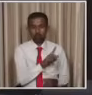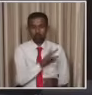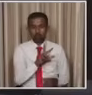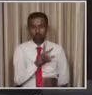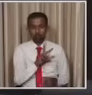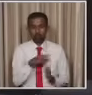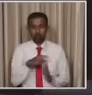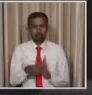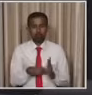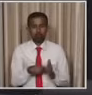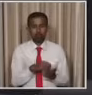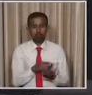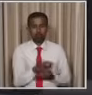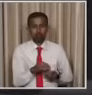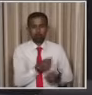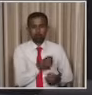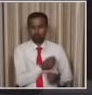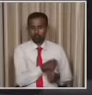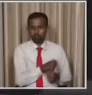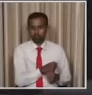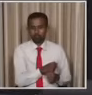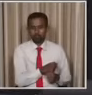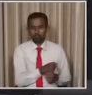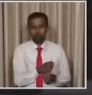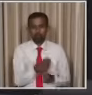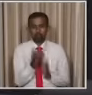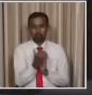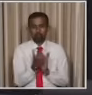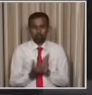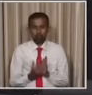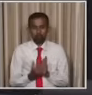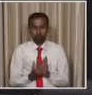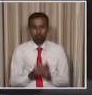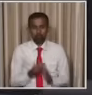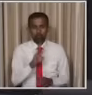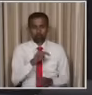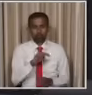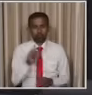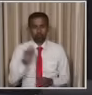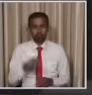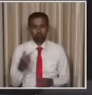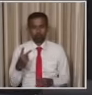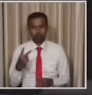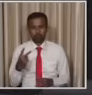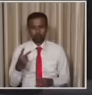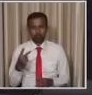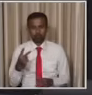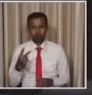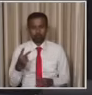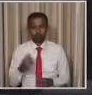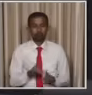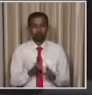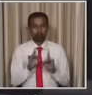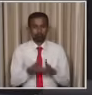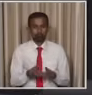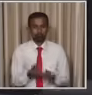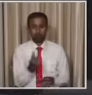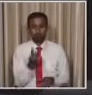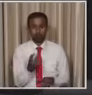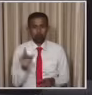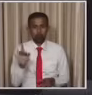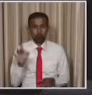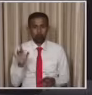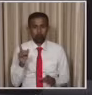1978 ශ්‍රී ලංකා ප්‍රජාතාන්ත්‍රික සමාජවාදී ජනරජයේ ආණ්ඩුක්‍රම ව්‍යවස්ථාවේ 32 යටතේ